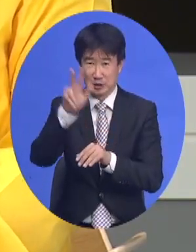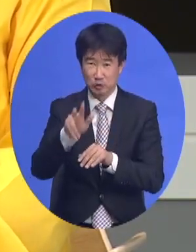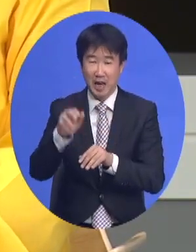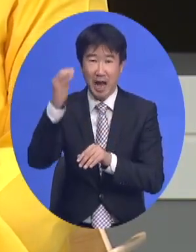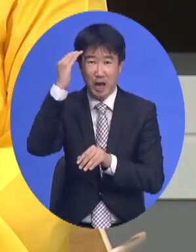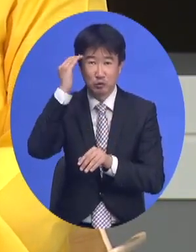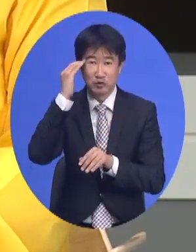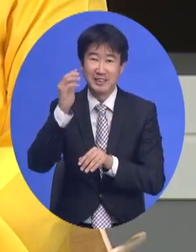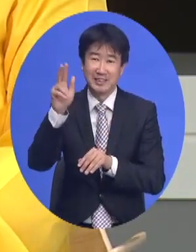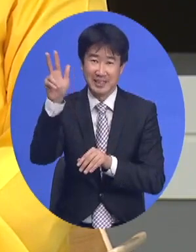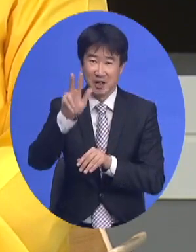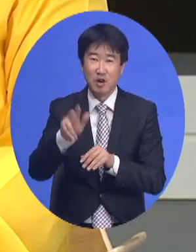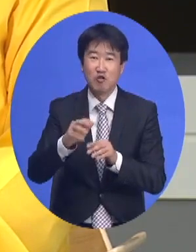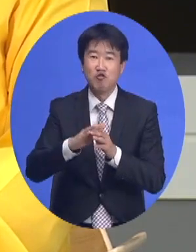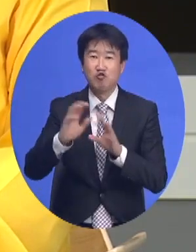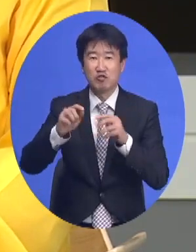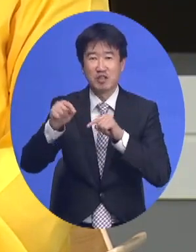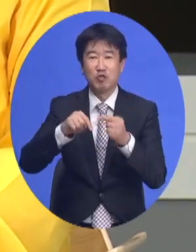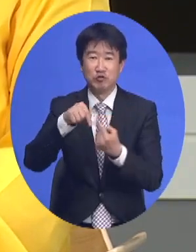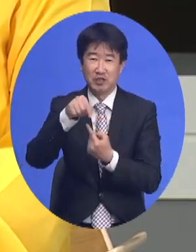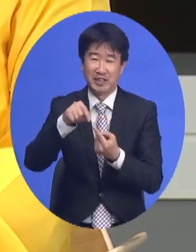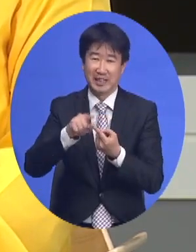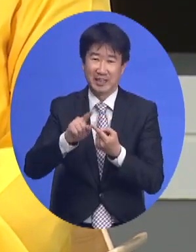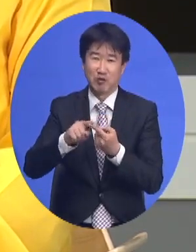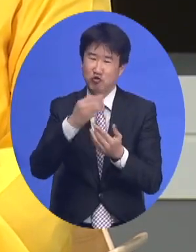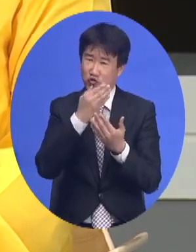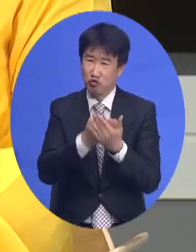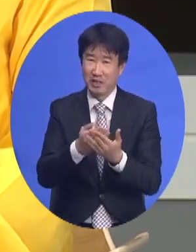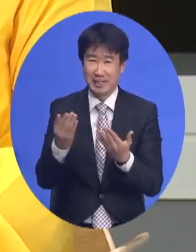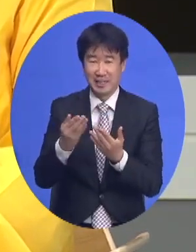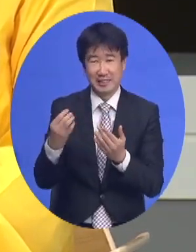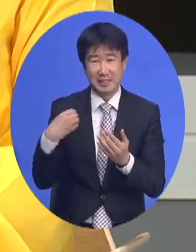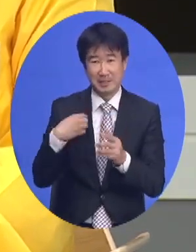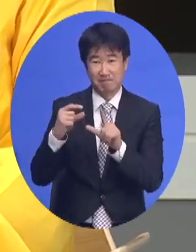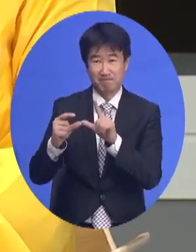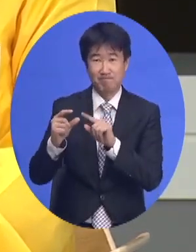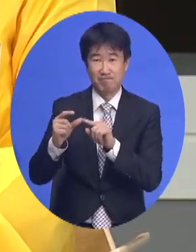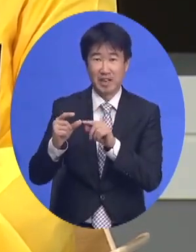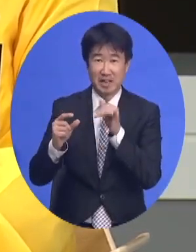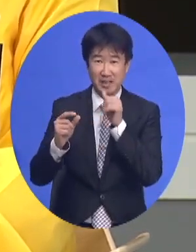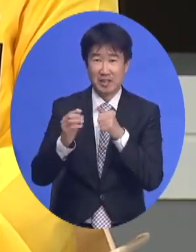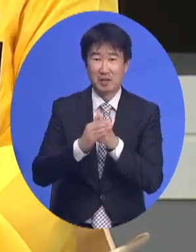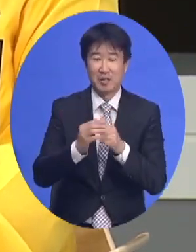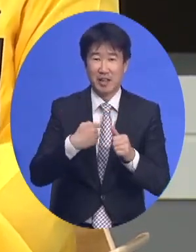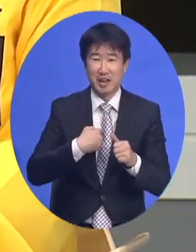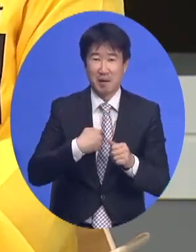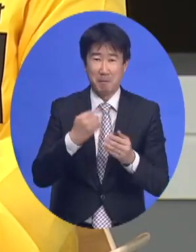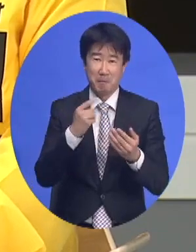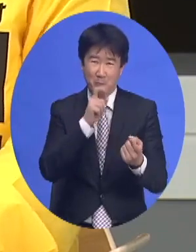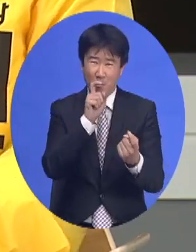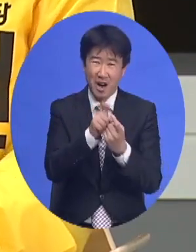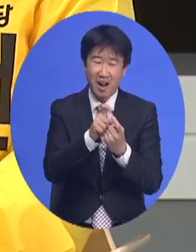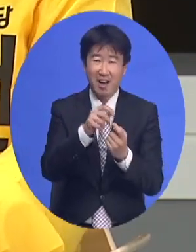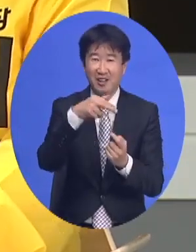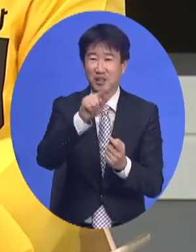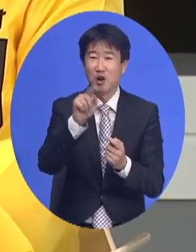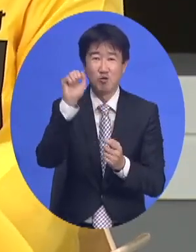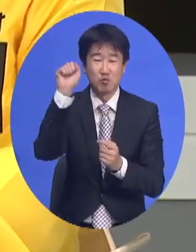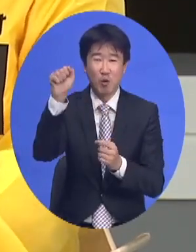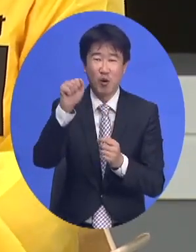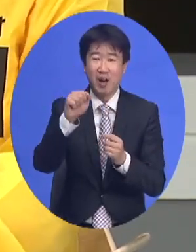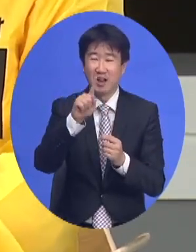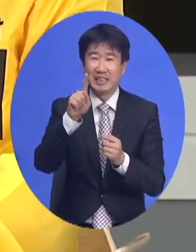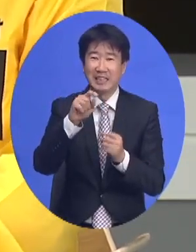대한민국 전체의 국정 운영과 관련해서 중요한 역할을 해야 됩니다. 그리고 마침 저도 이 서종길 후보가